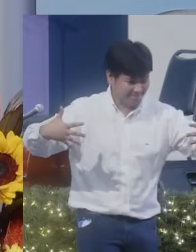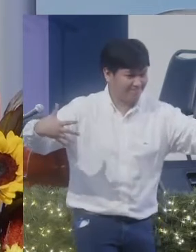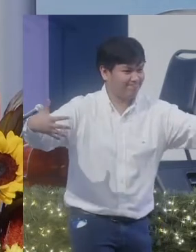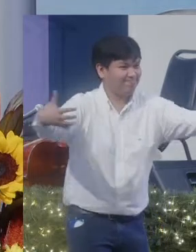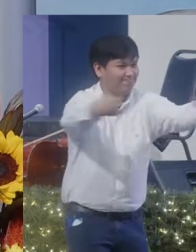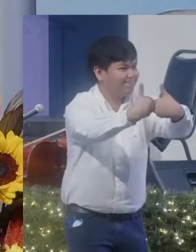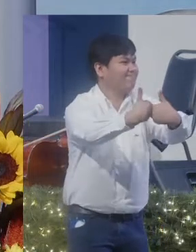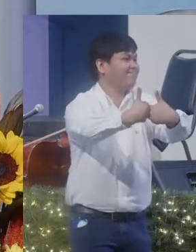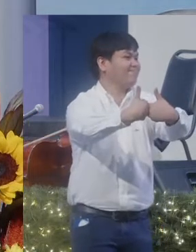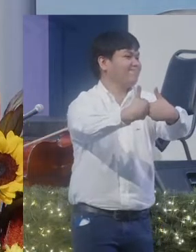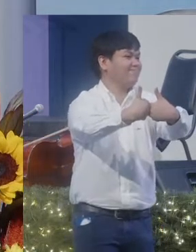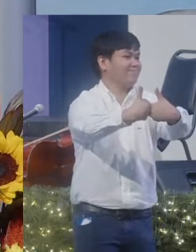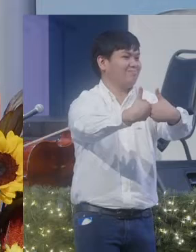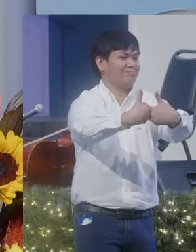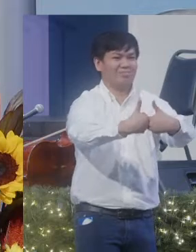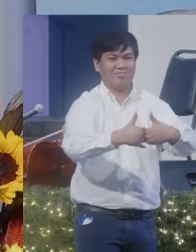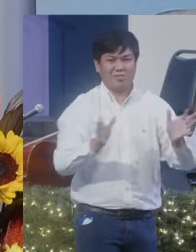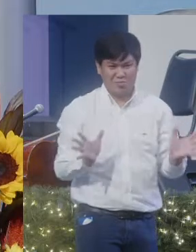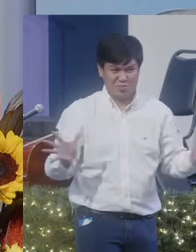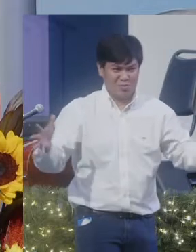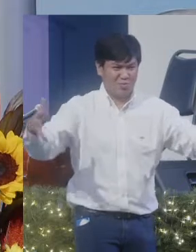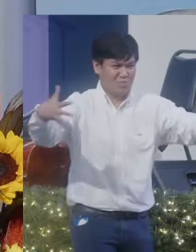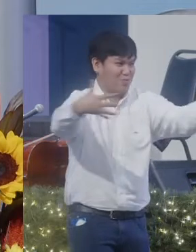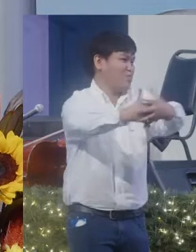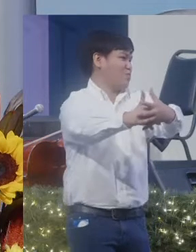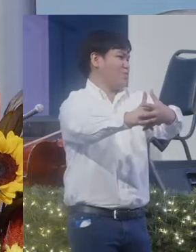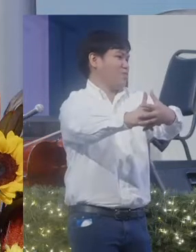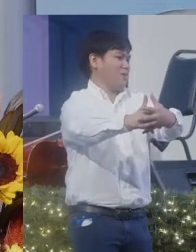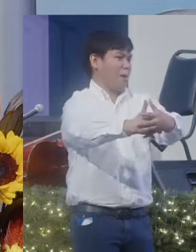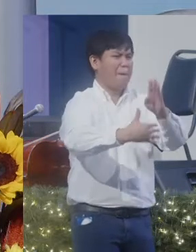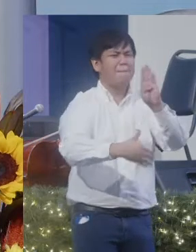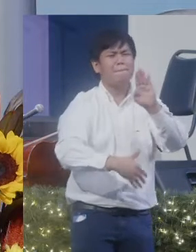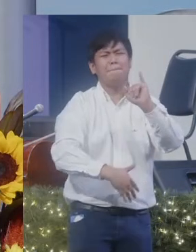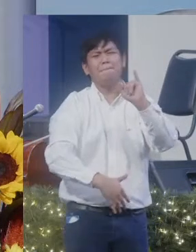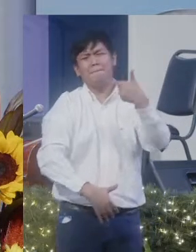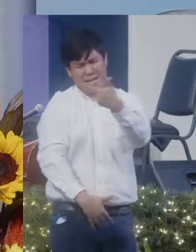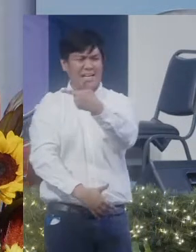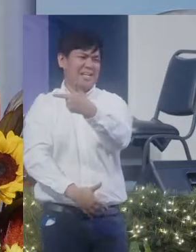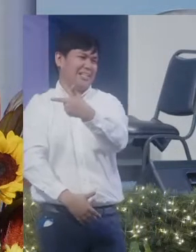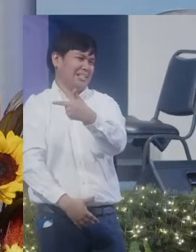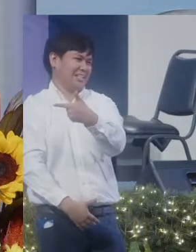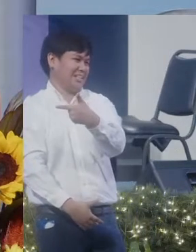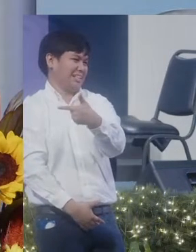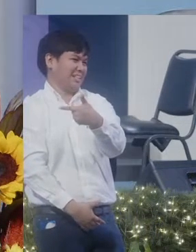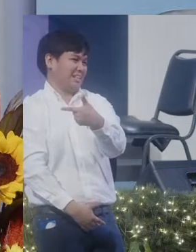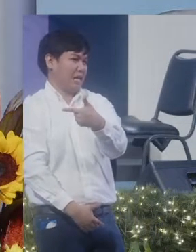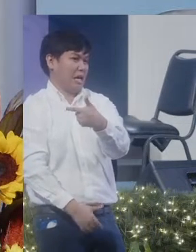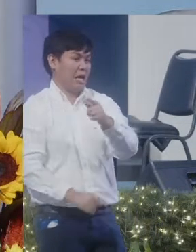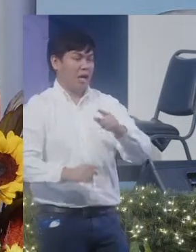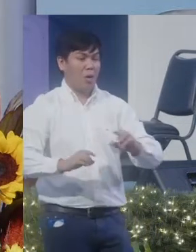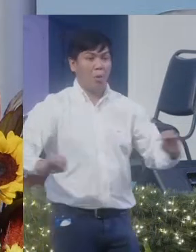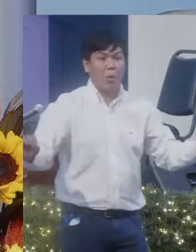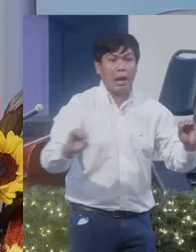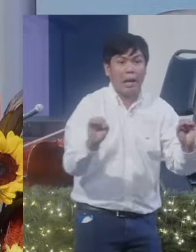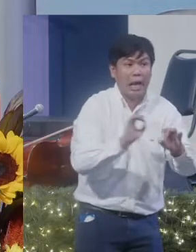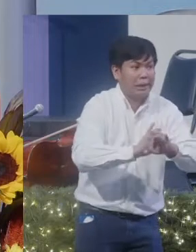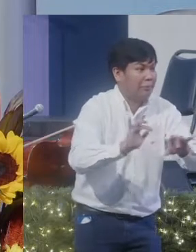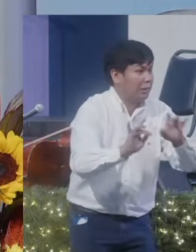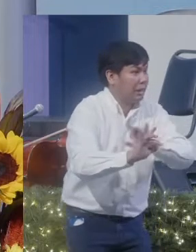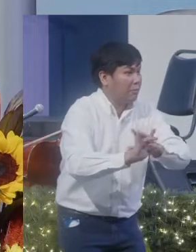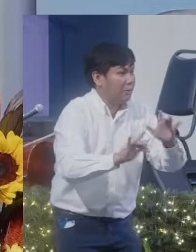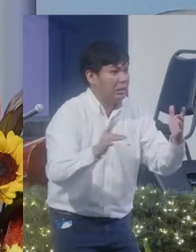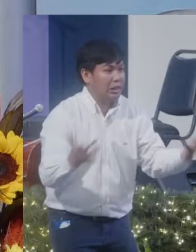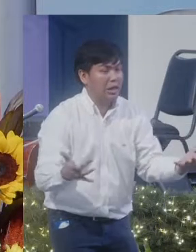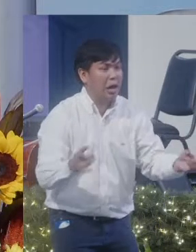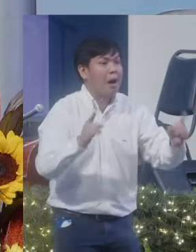kanilang pagsunod, sa kautusan ni Jesus, namalas tuloy ni Peter, ang isang milagrong Diyos lamang ang